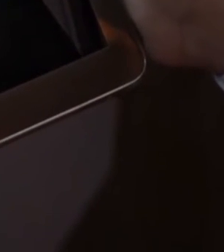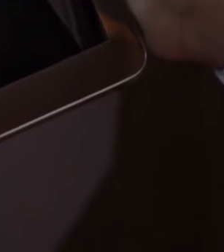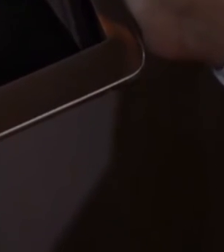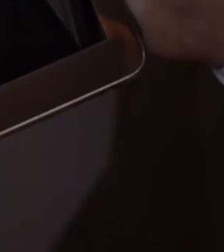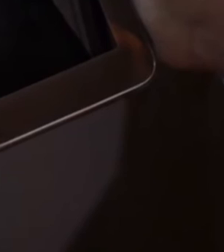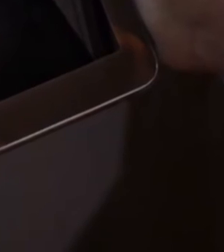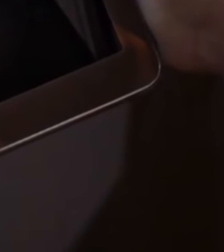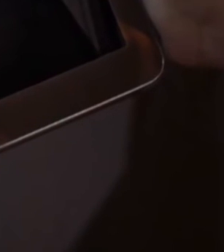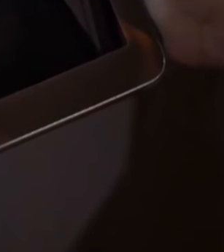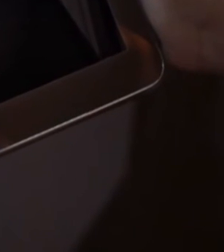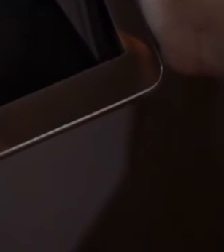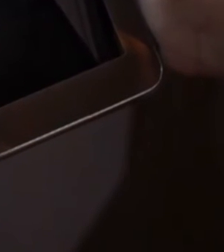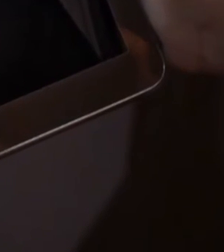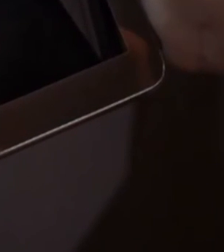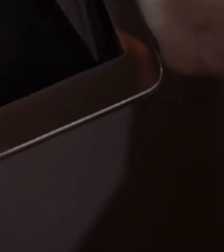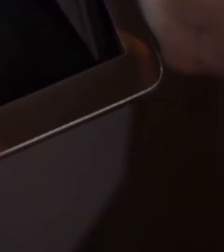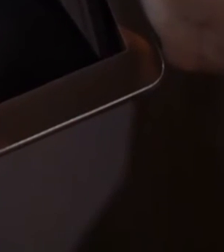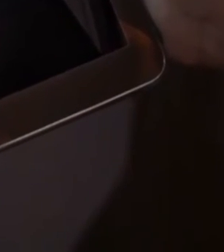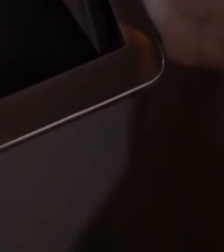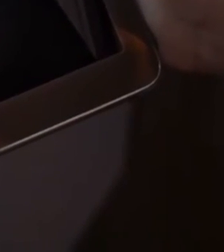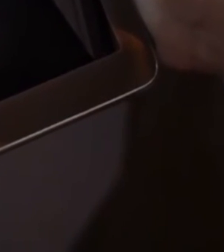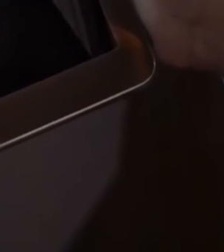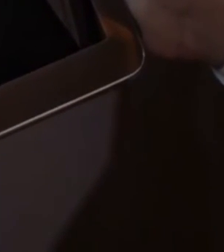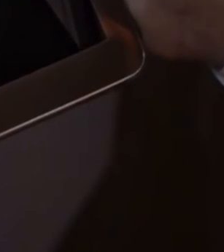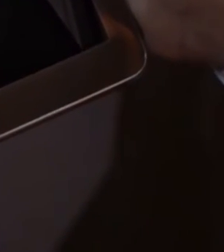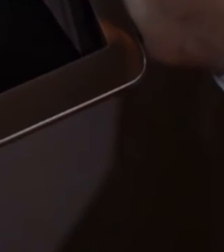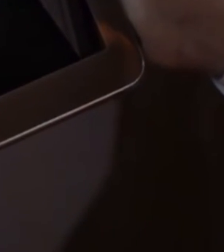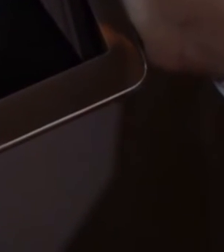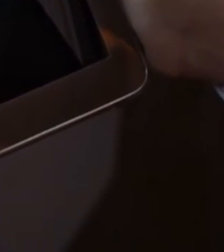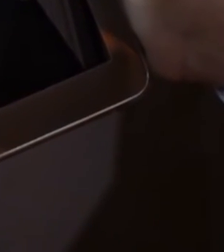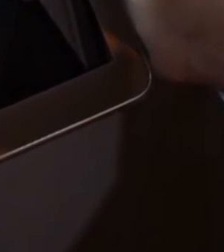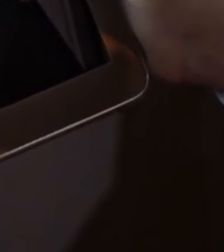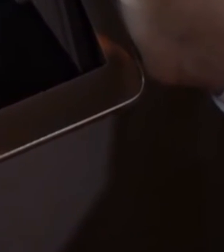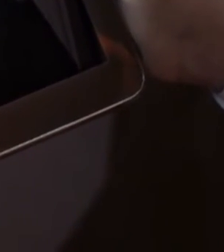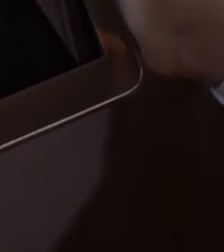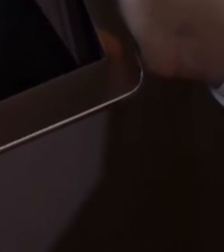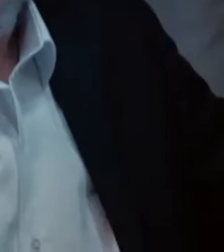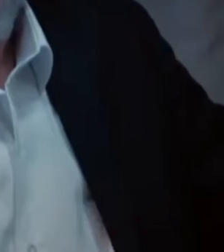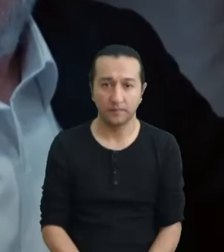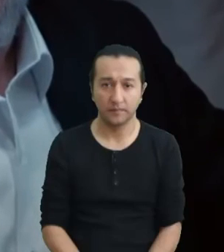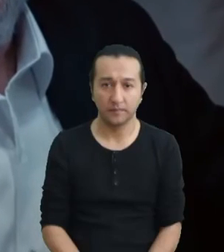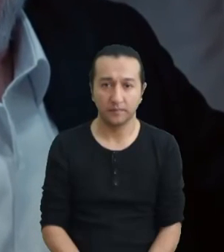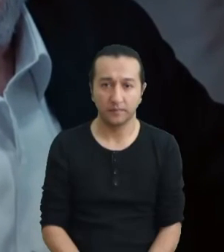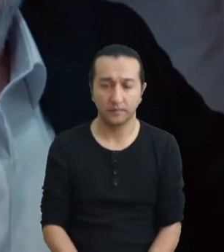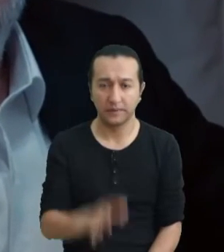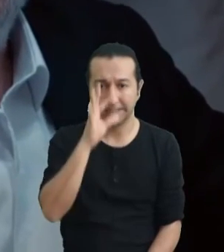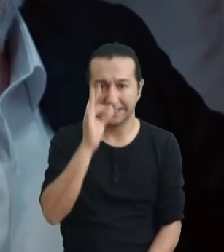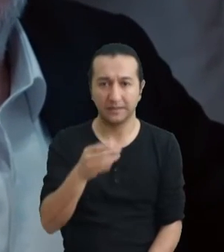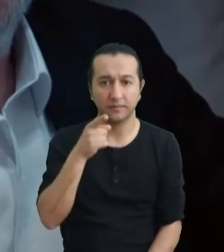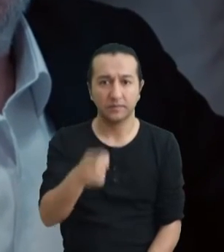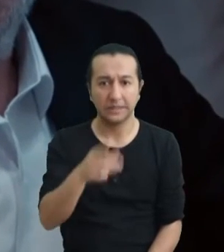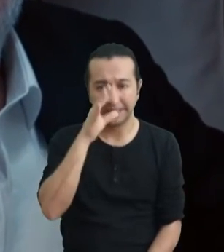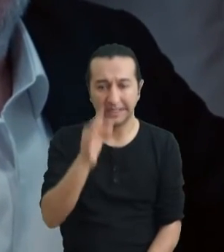bir odaya girdi. Gece vakti oda pencereden giren ay ışığıyla loşlaşmış ama hala karanlık, kinli, sessiz hareket